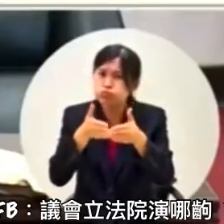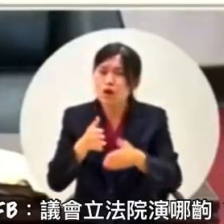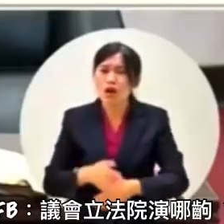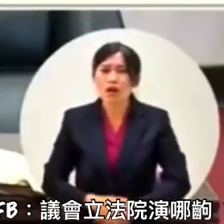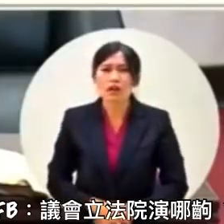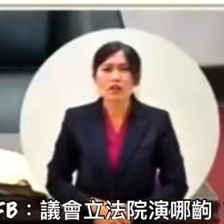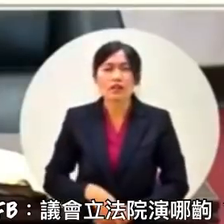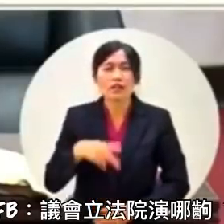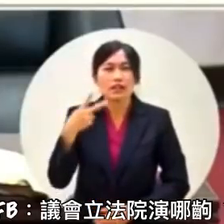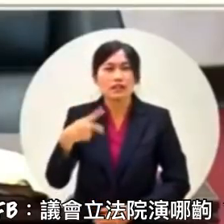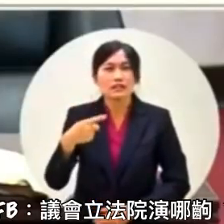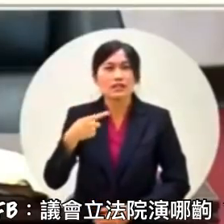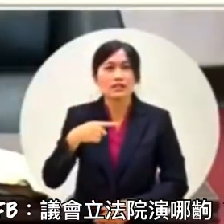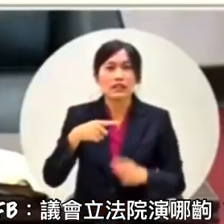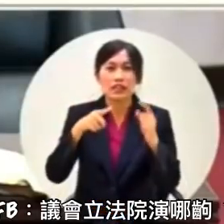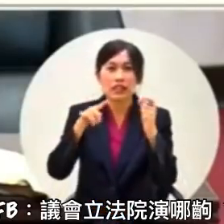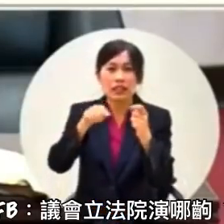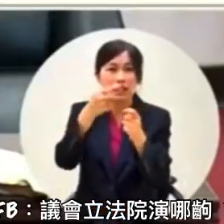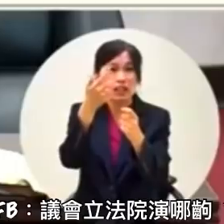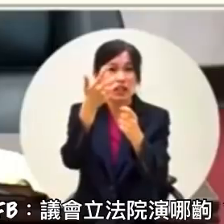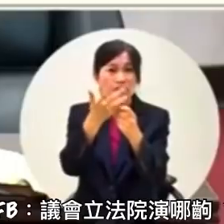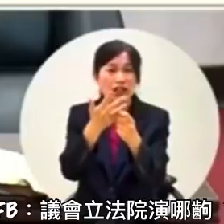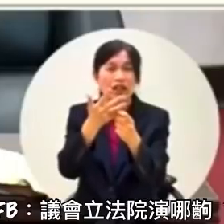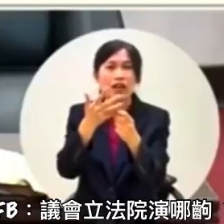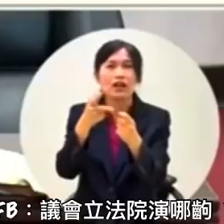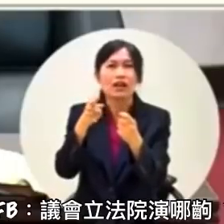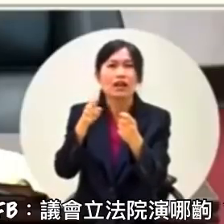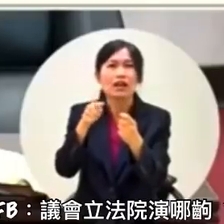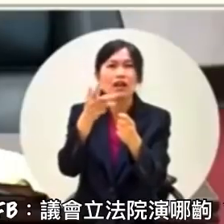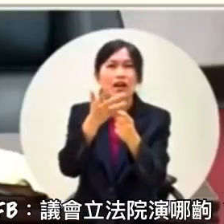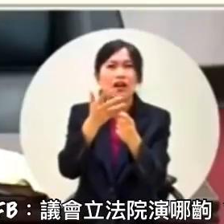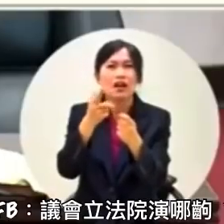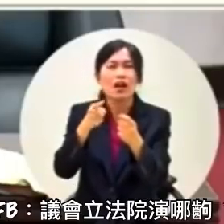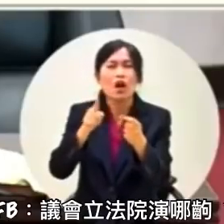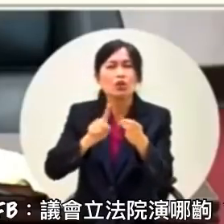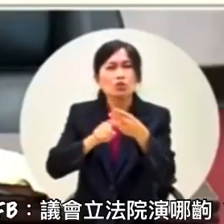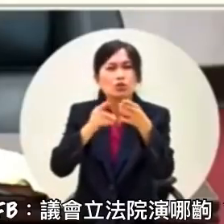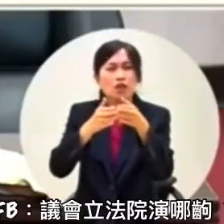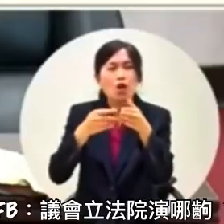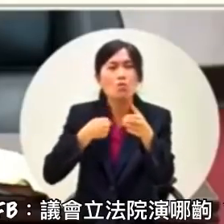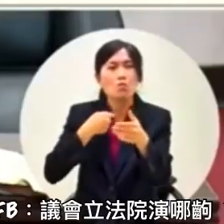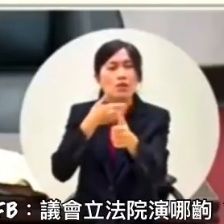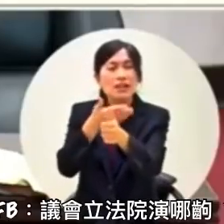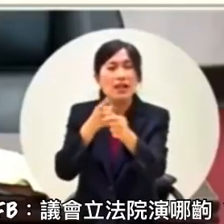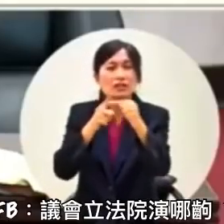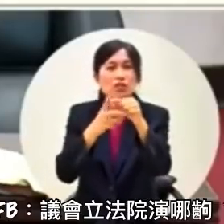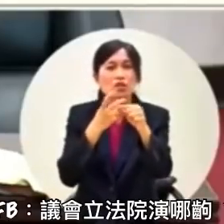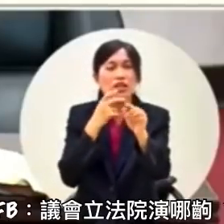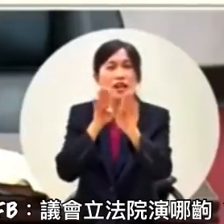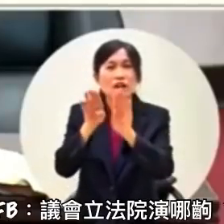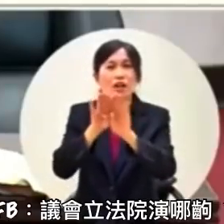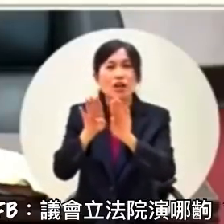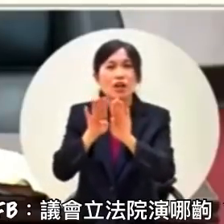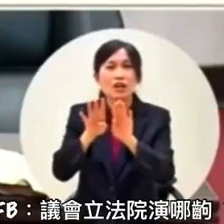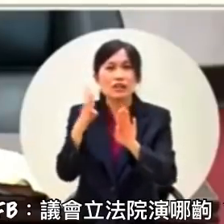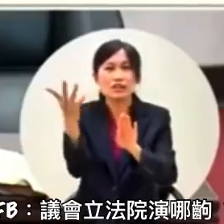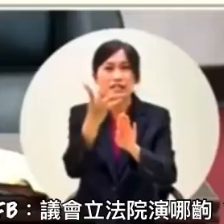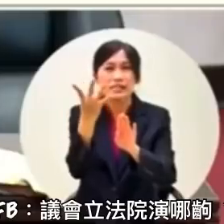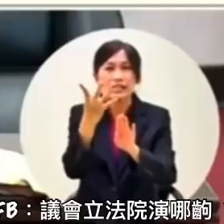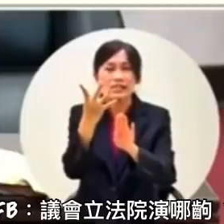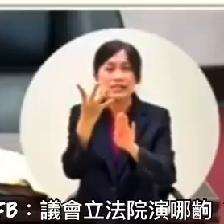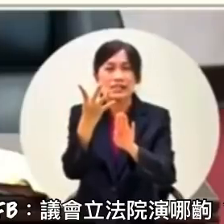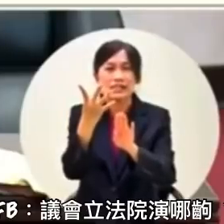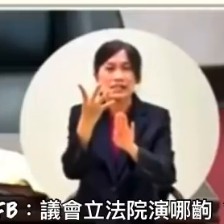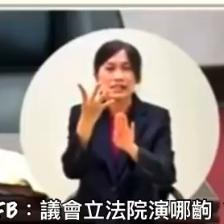那我想这是一个108年，我们现在我们大概主要我们缴给中央的所得税大概就是4项这个4项也会